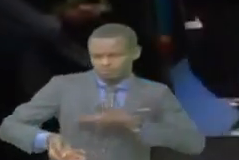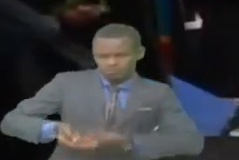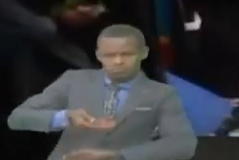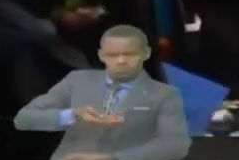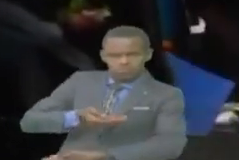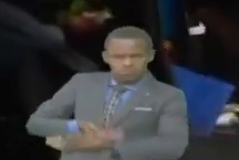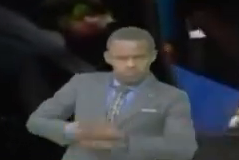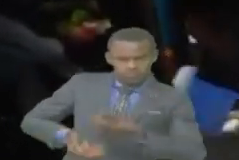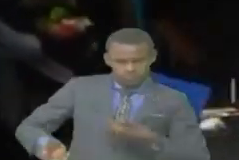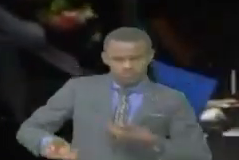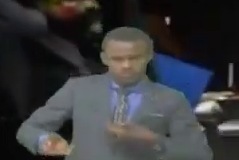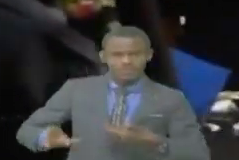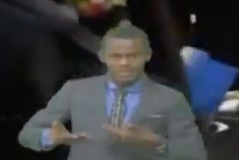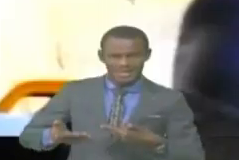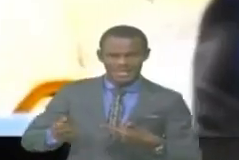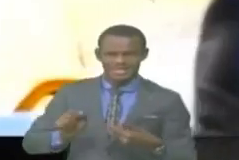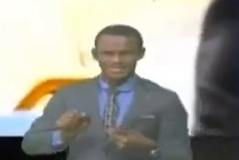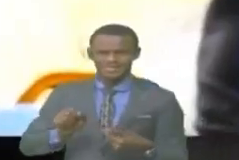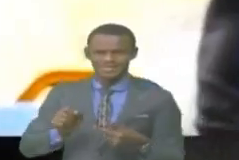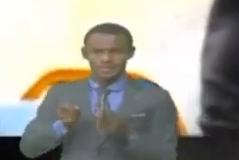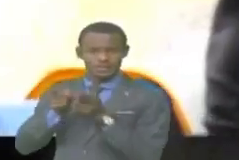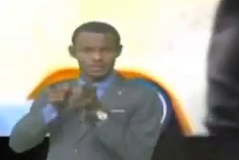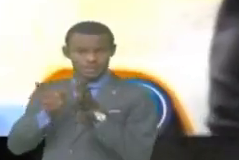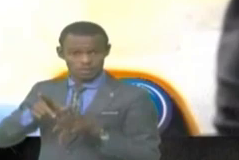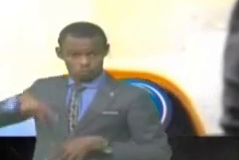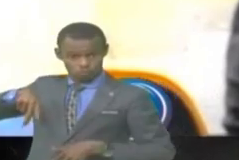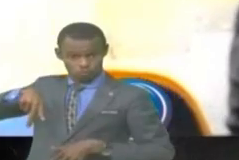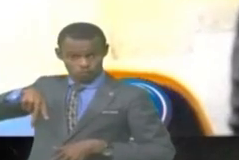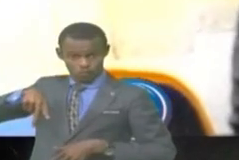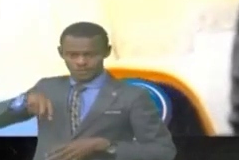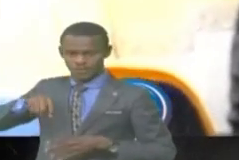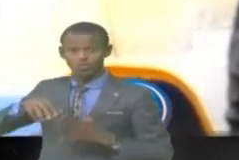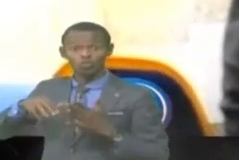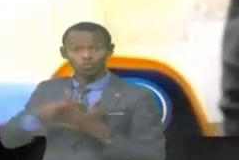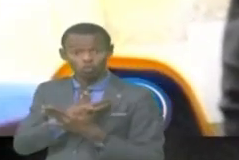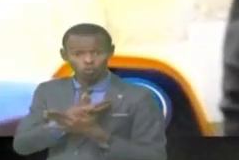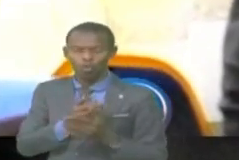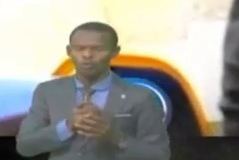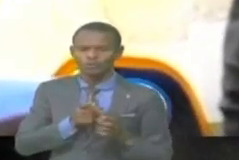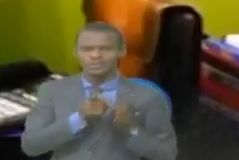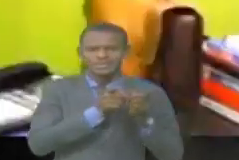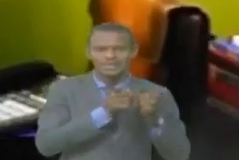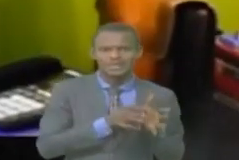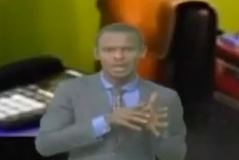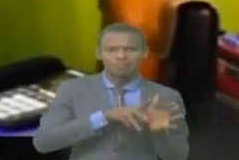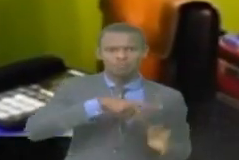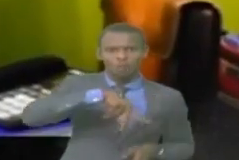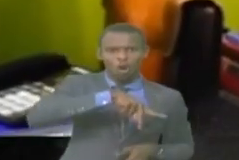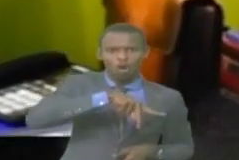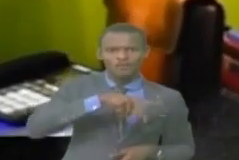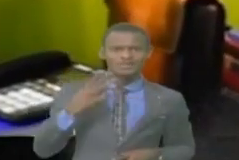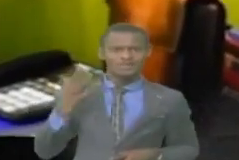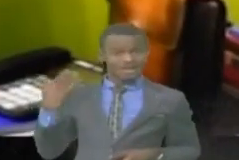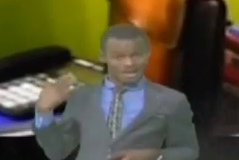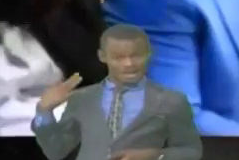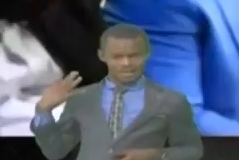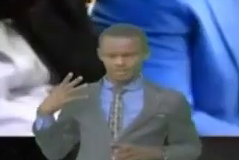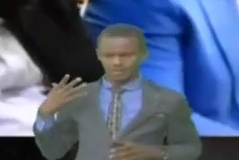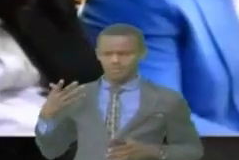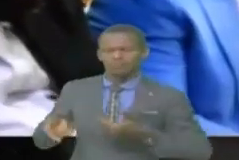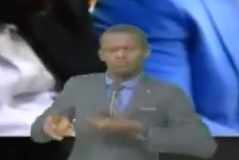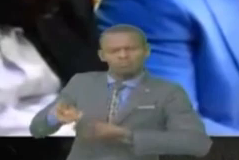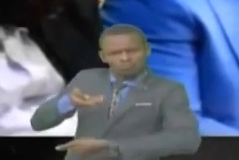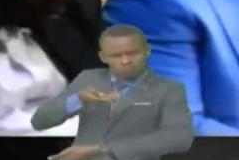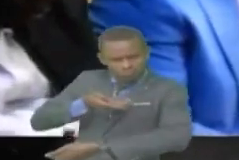direction provinciale de l'Office congolais de contrôle Maniema, sortant et entrant, a eu lieu le lundi 11 septembre 2023. René